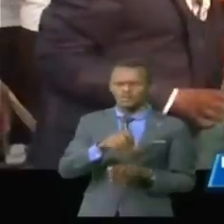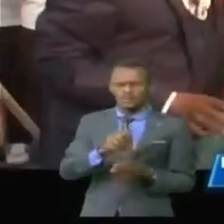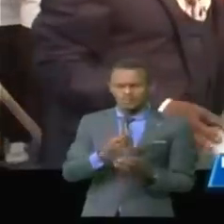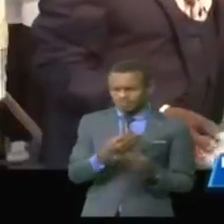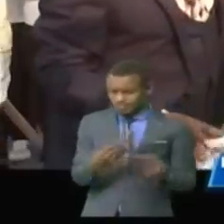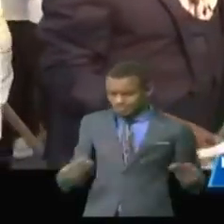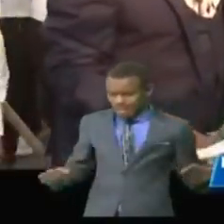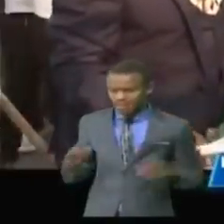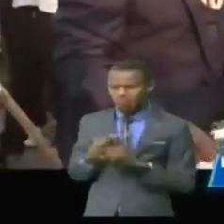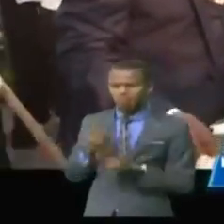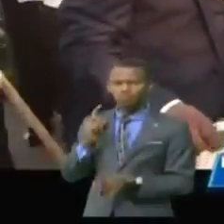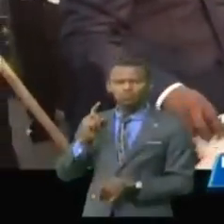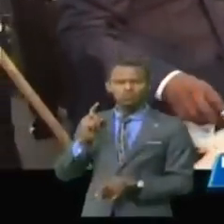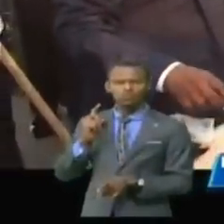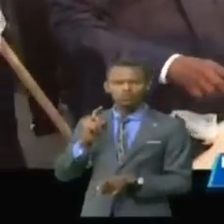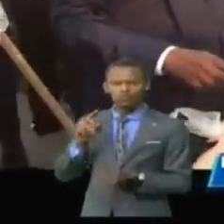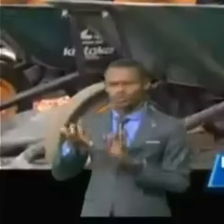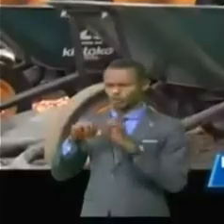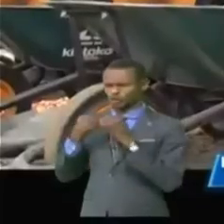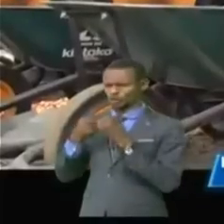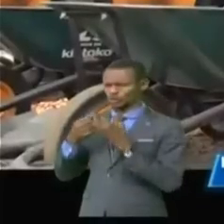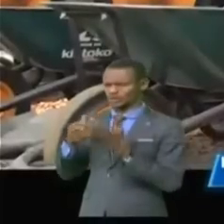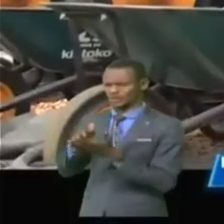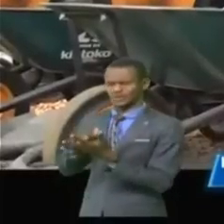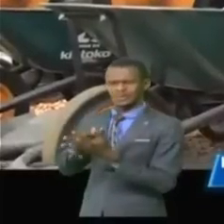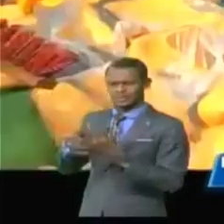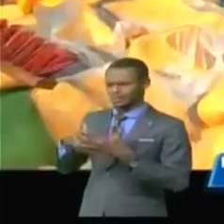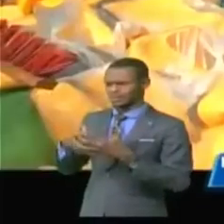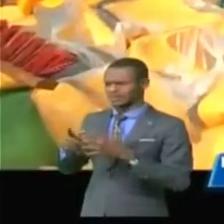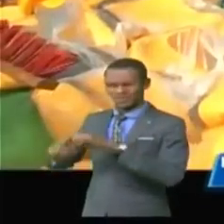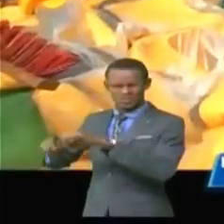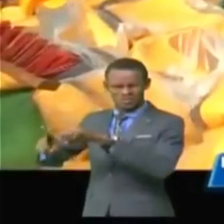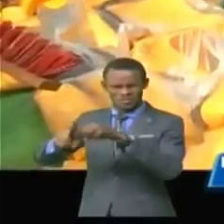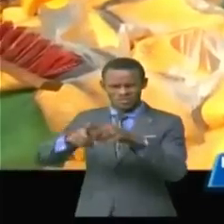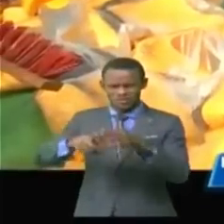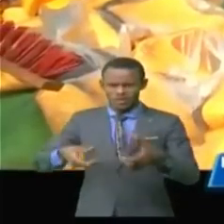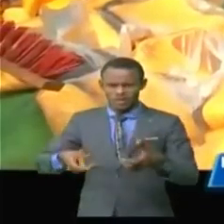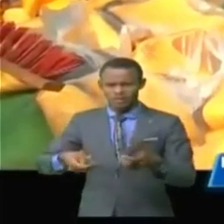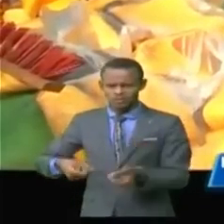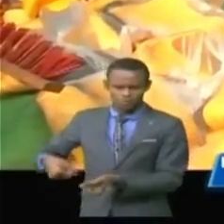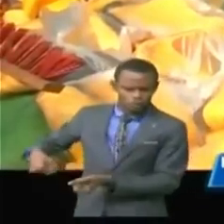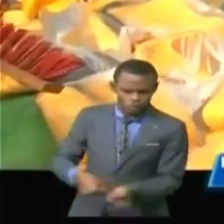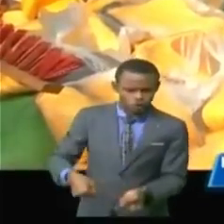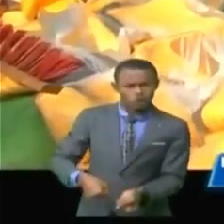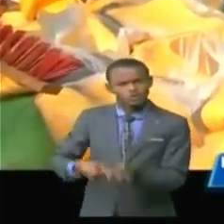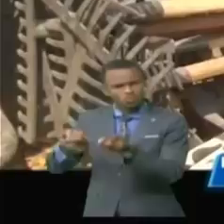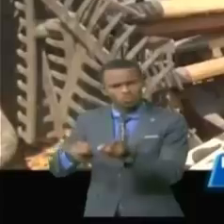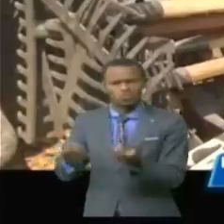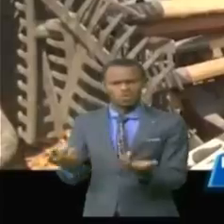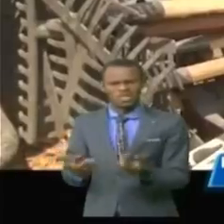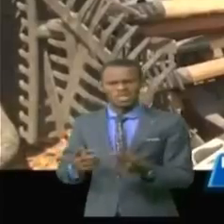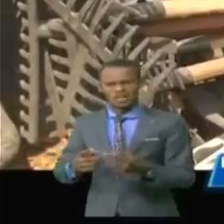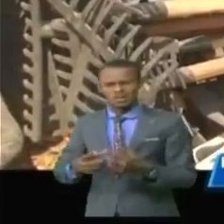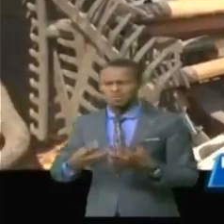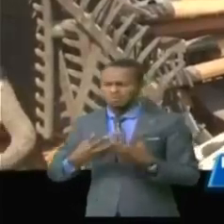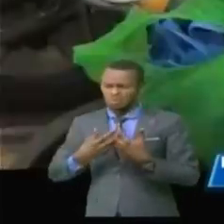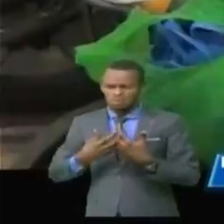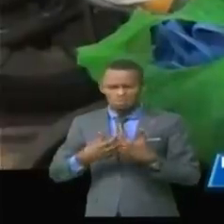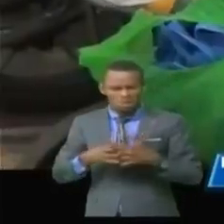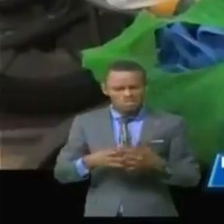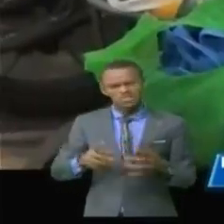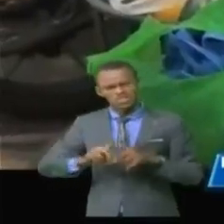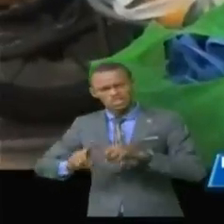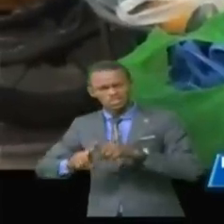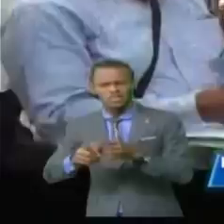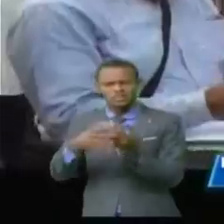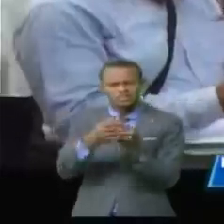en appui au projet Kintoko. Des brouettes, bêche, pioche avec manche, brosse dure, salopette, gants